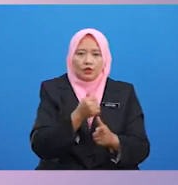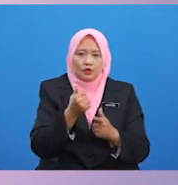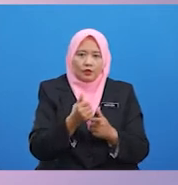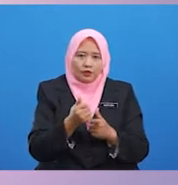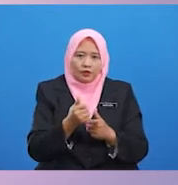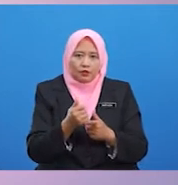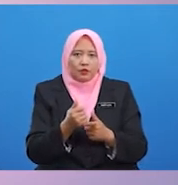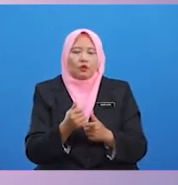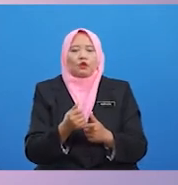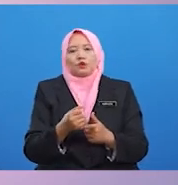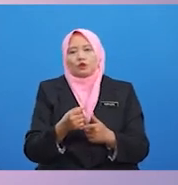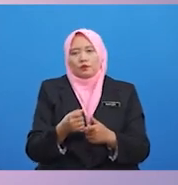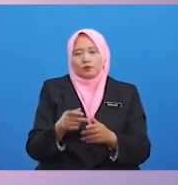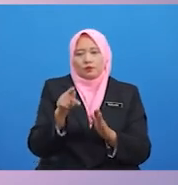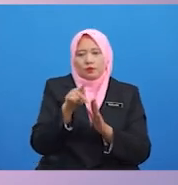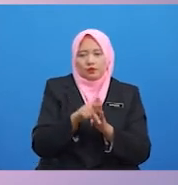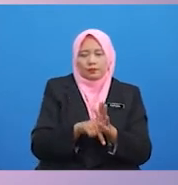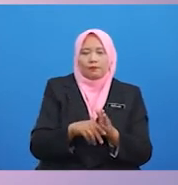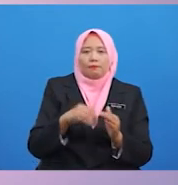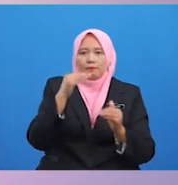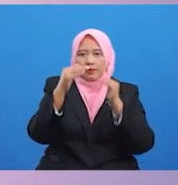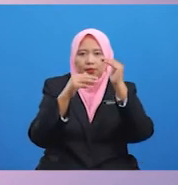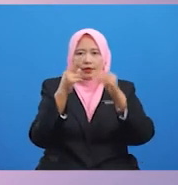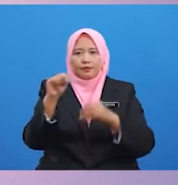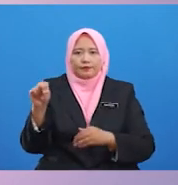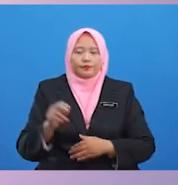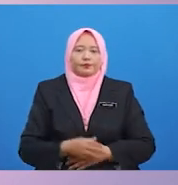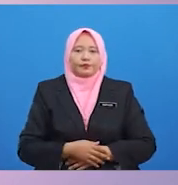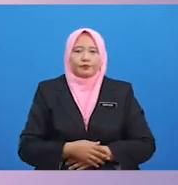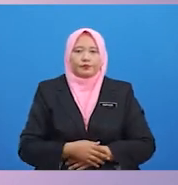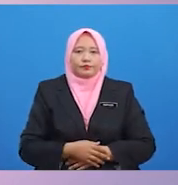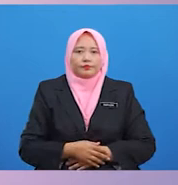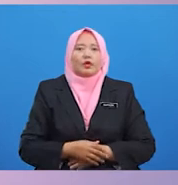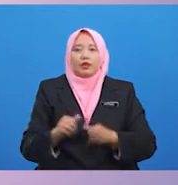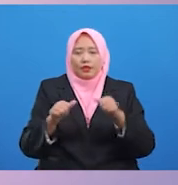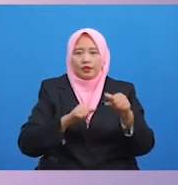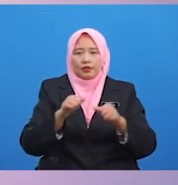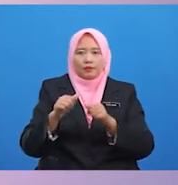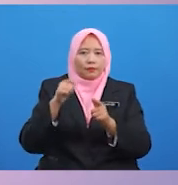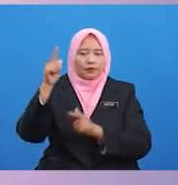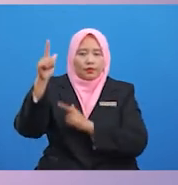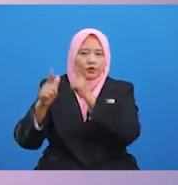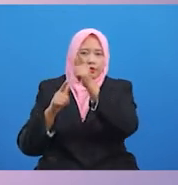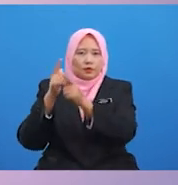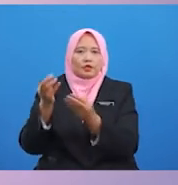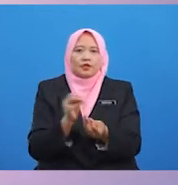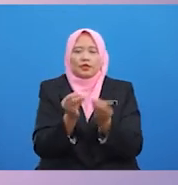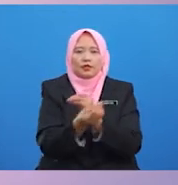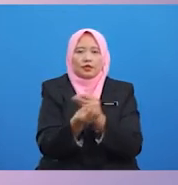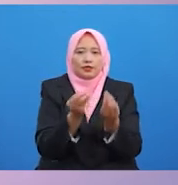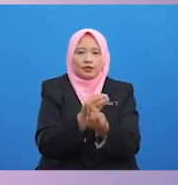pembinaan. Manakala aktiviti pelancongan, perdagangan,